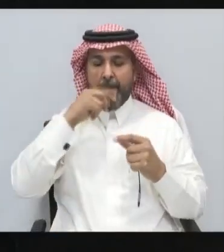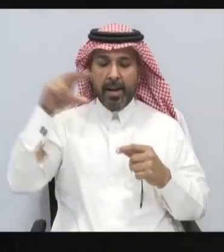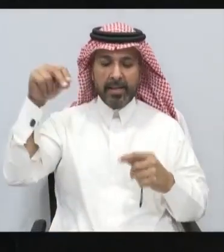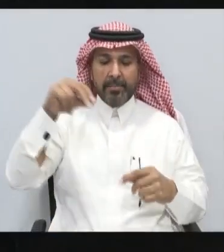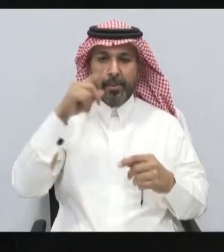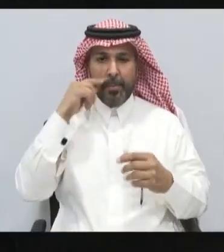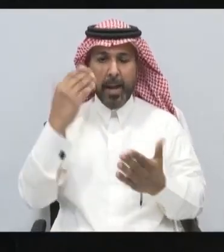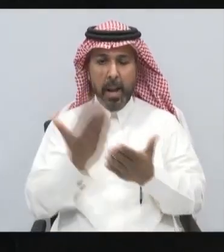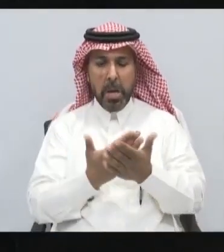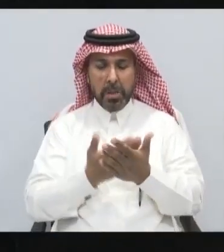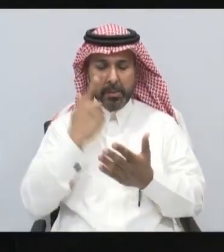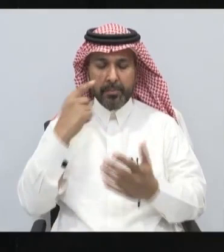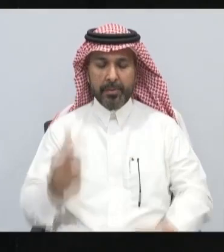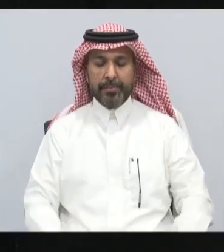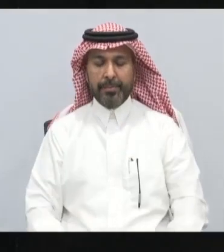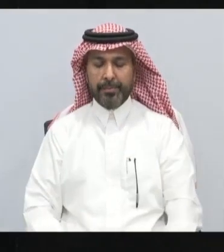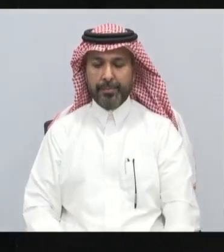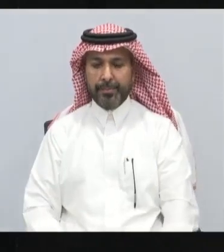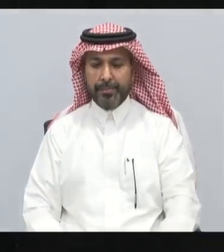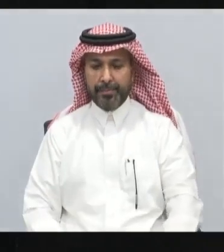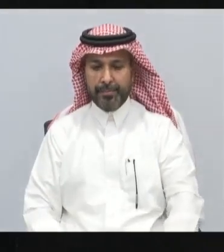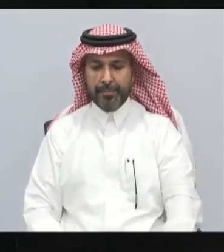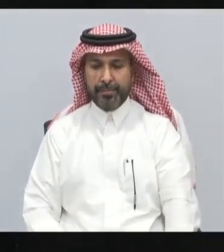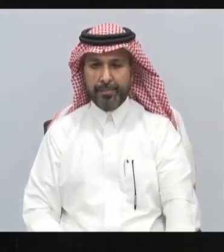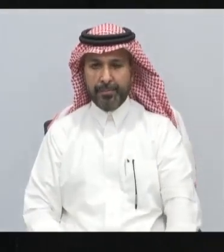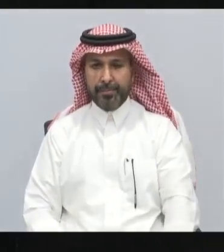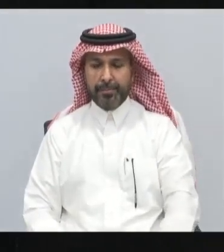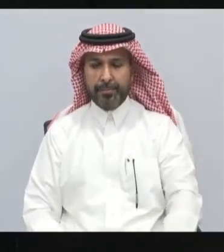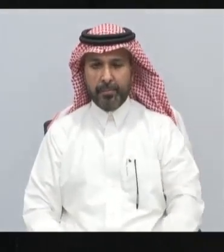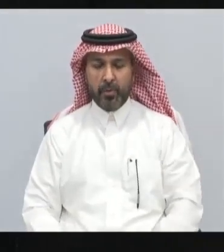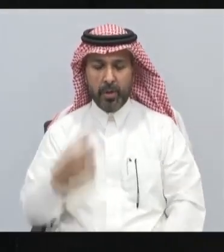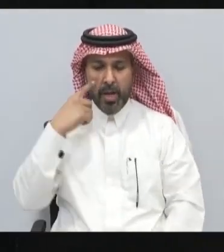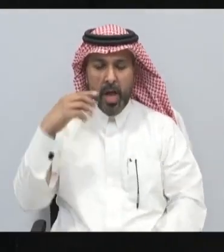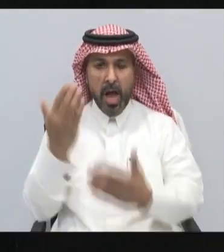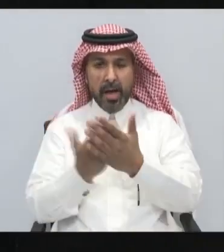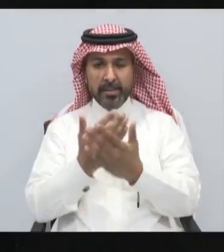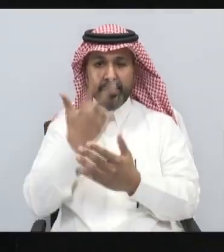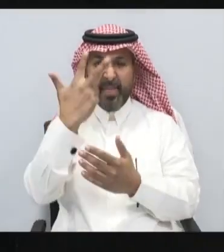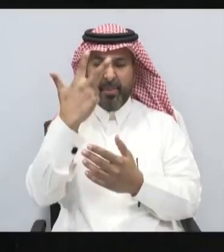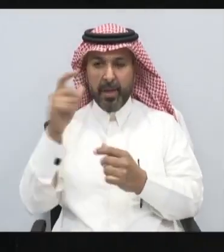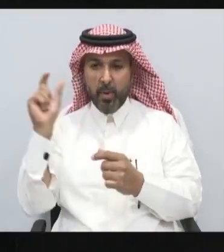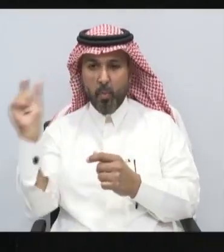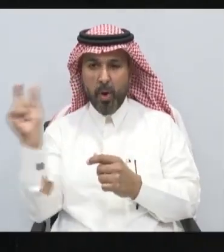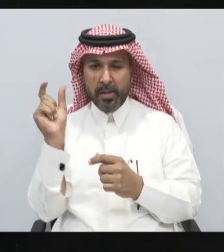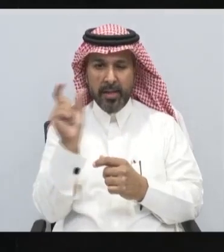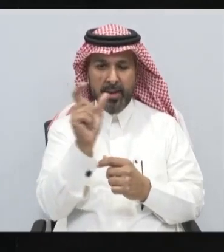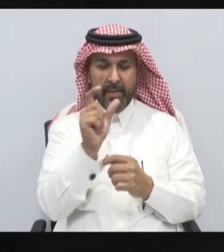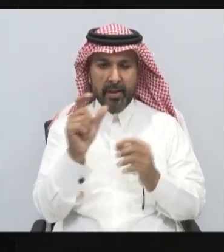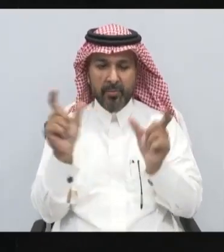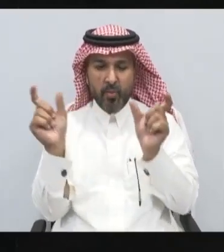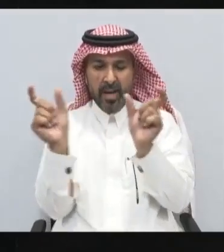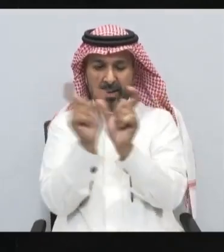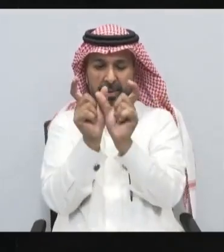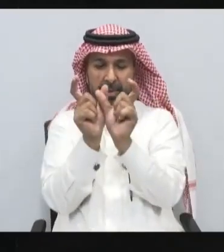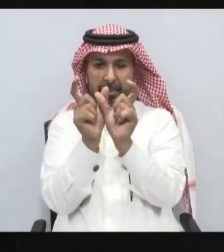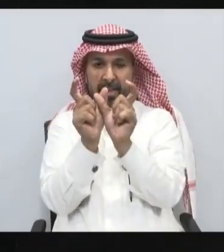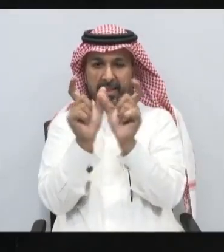يشتركون في مشبك واحد يتثبت في مشبك واحد نضع الملابس فوق بعضها طرف منها وتثبت بمشبك